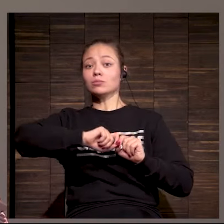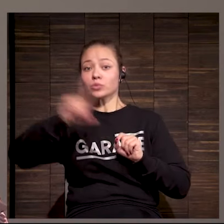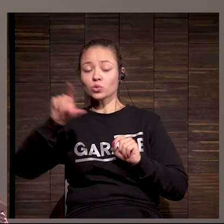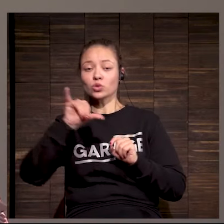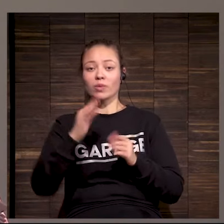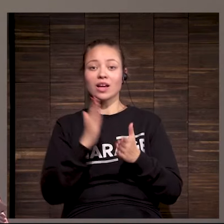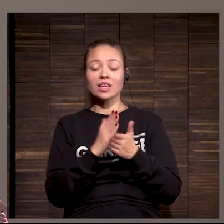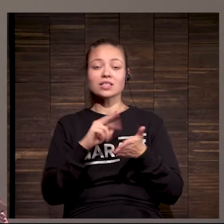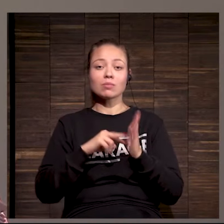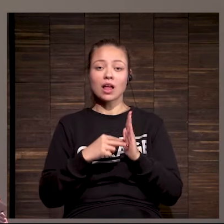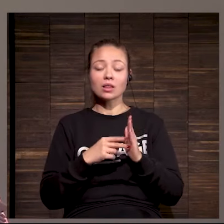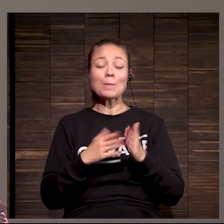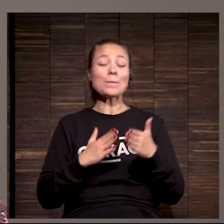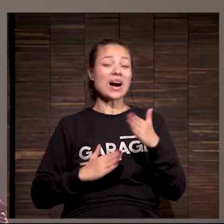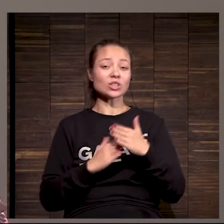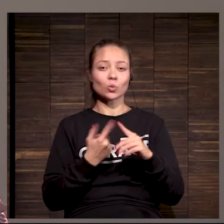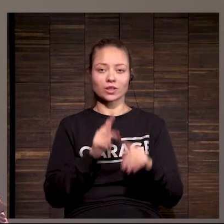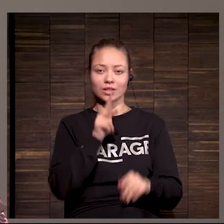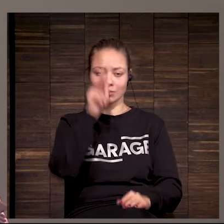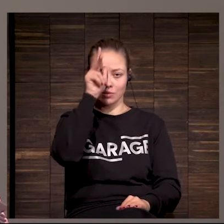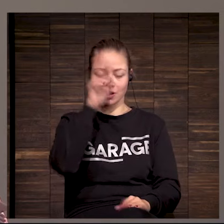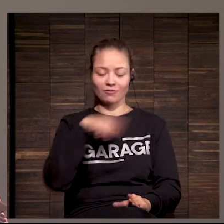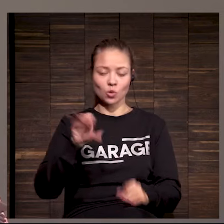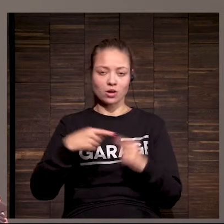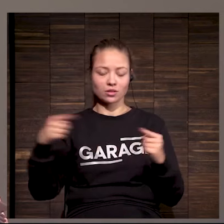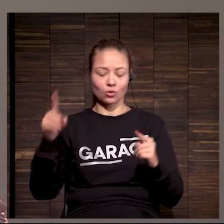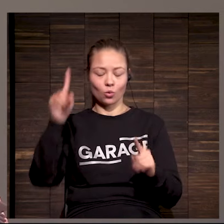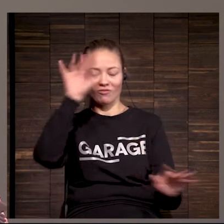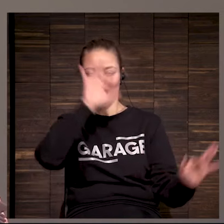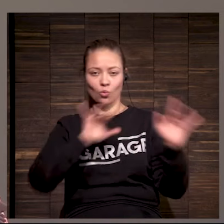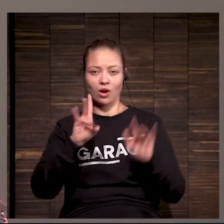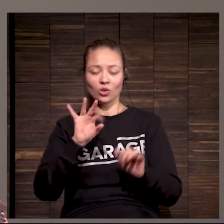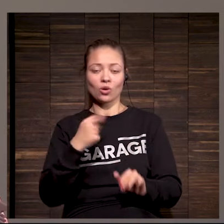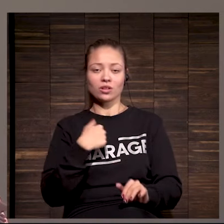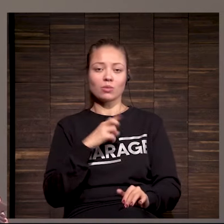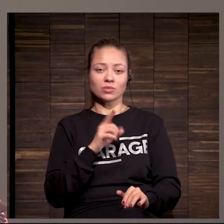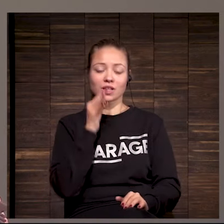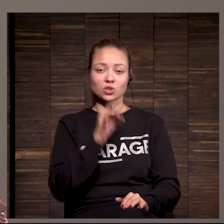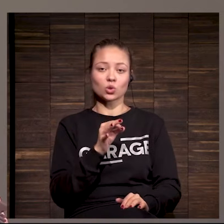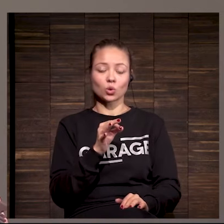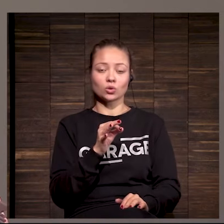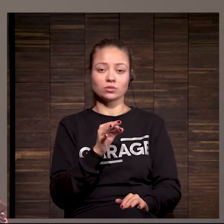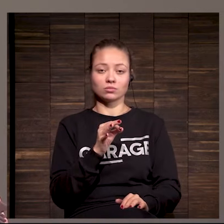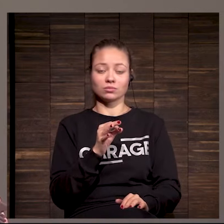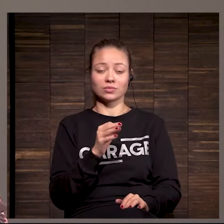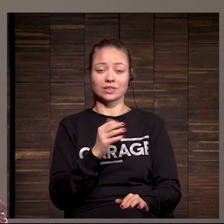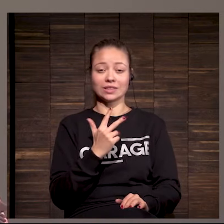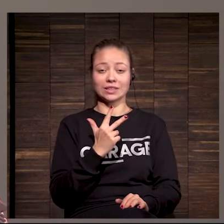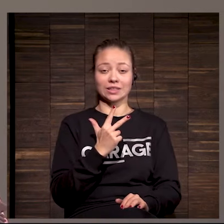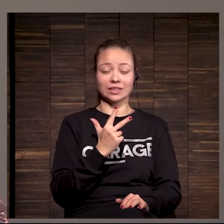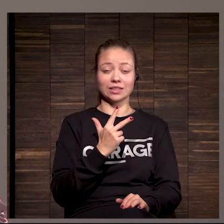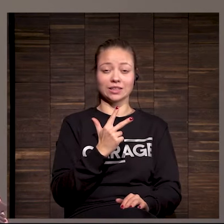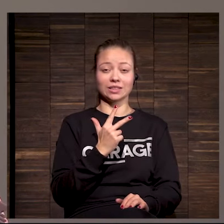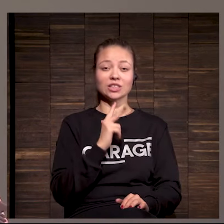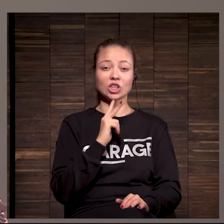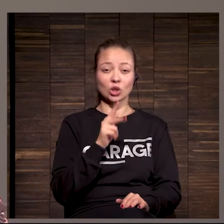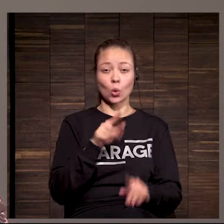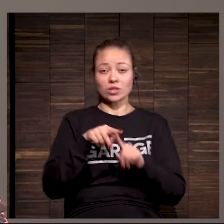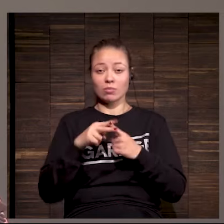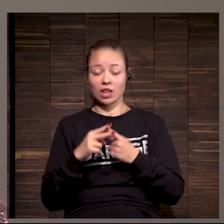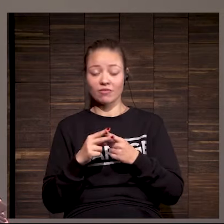нас максимум на три месяца все остальное тумане но я бы сказала что три с половиной года в целом ушло на то чтобы